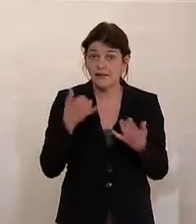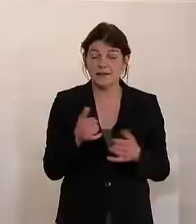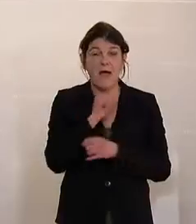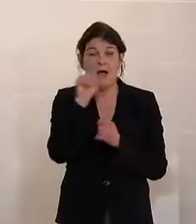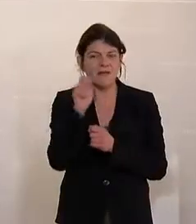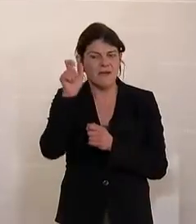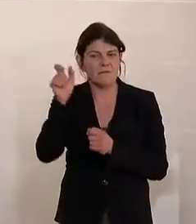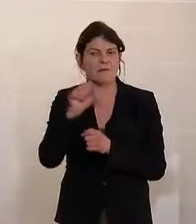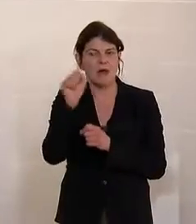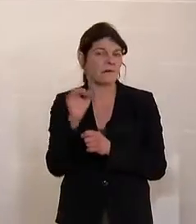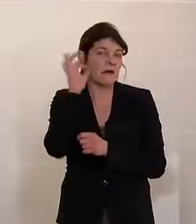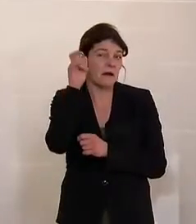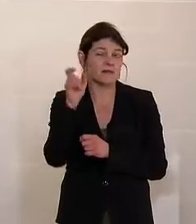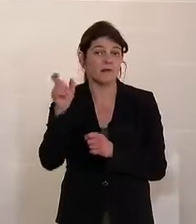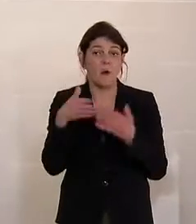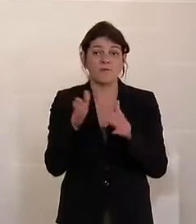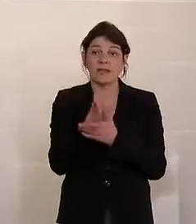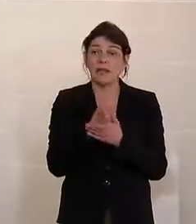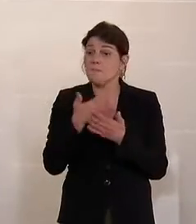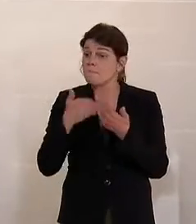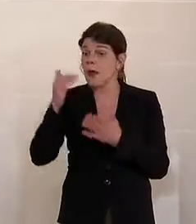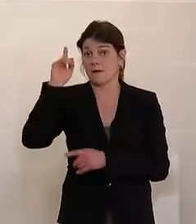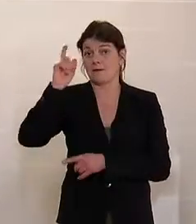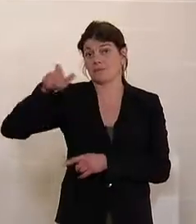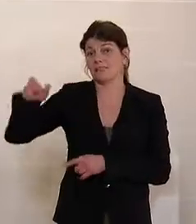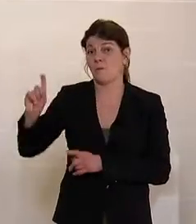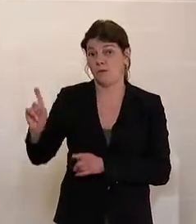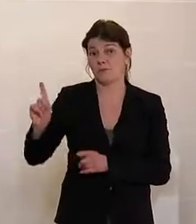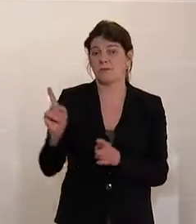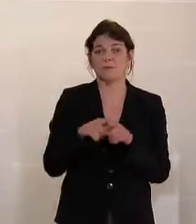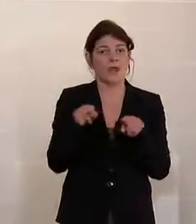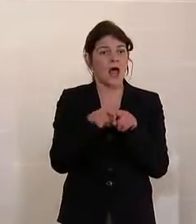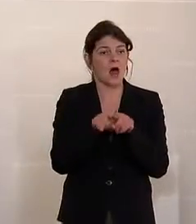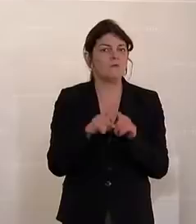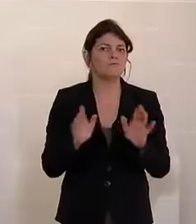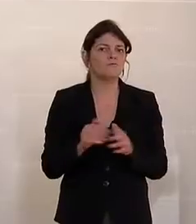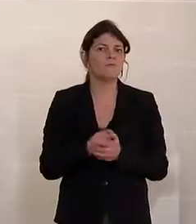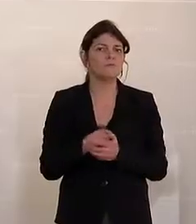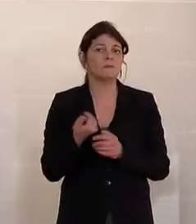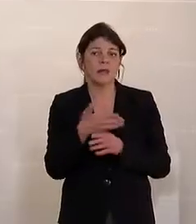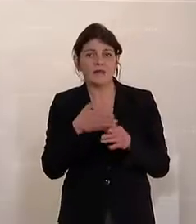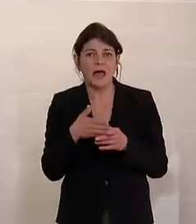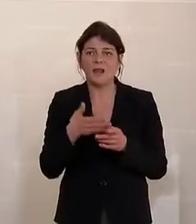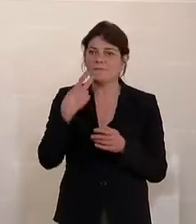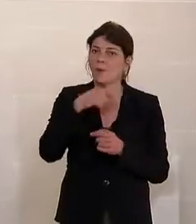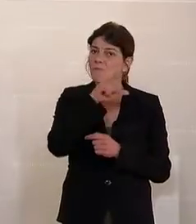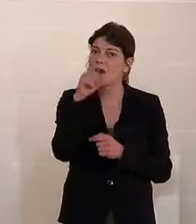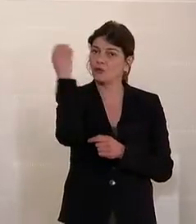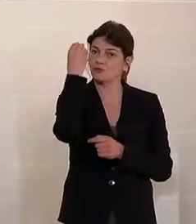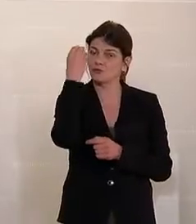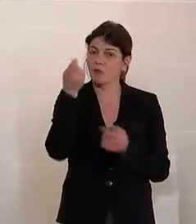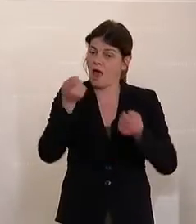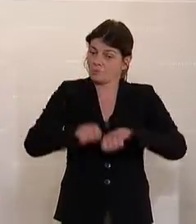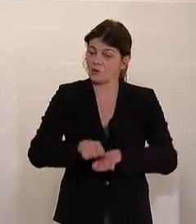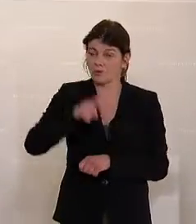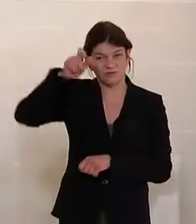und Akademikerinnen im öffentlichen Dienst ist wesentlich höher und auch sozusagen der Anteil der